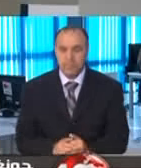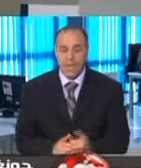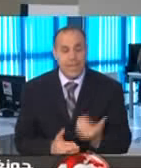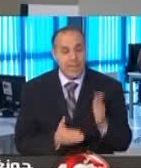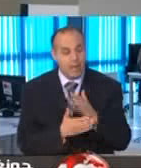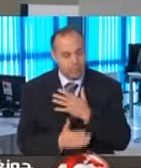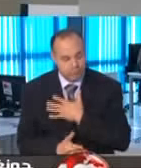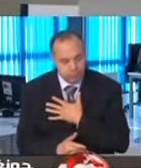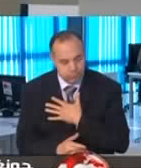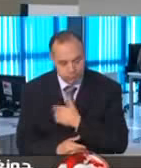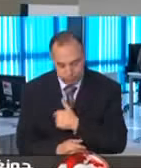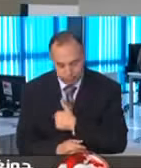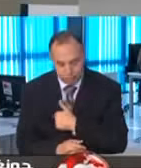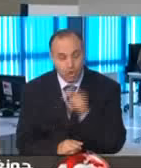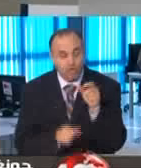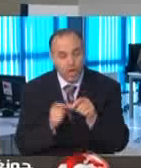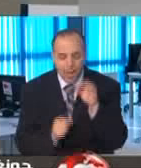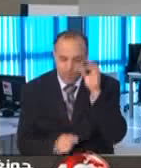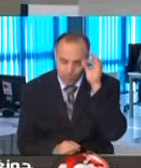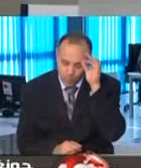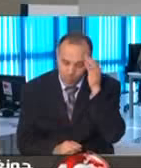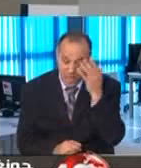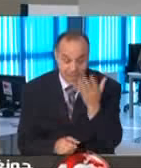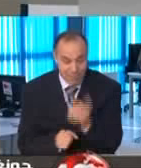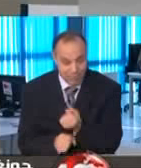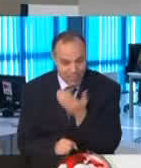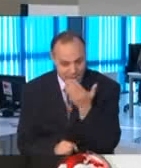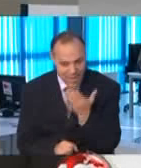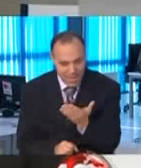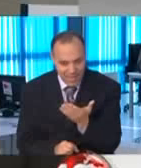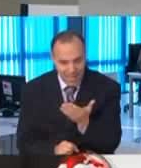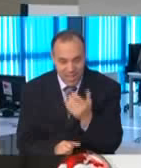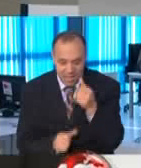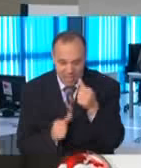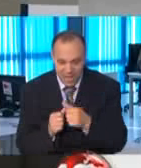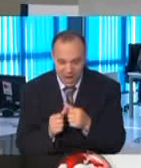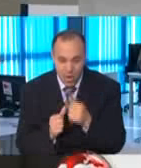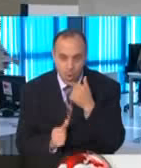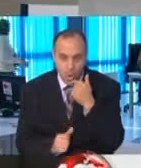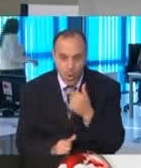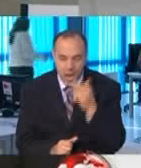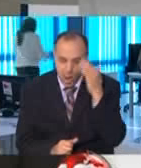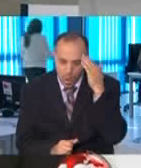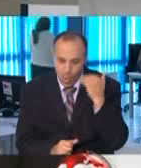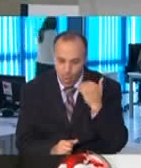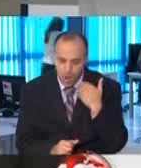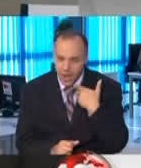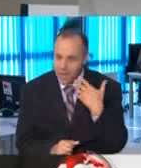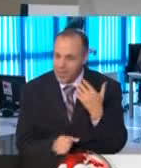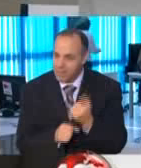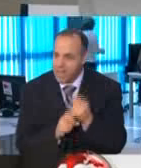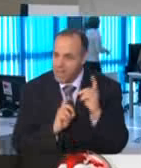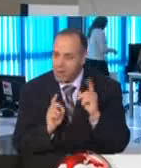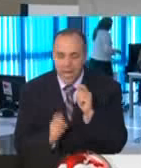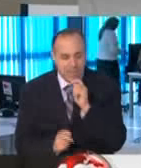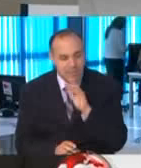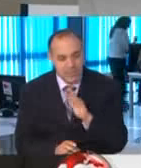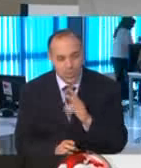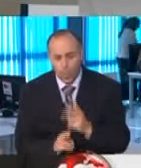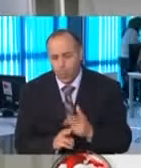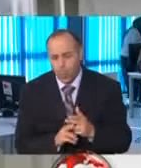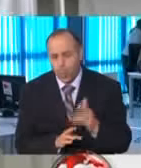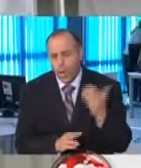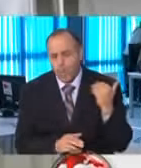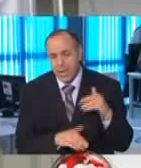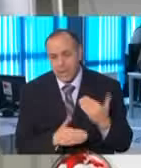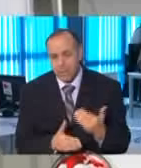أتقدم بالتهاني القلبية إلى الشعب التونسي بهذه المناسبة، إن هذا يذكرني بأننا في كوريا لم نحصل على الديمقراطية منذ أمد